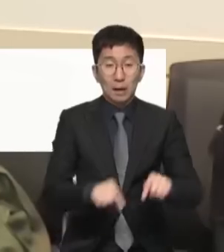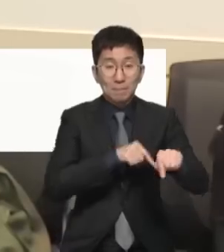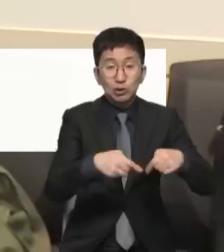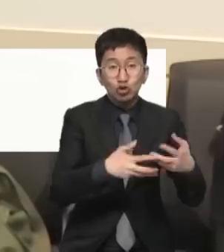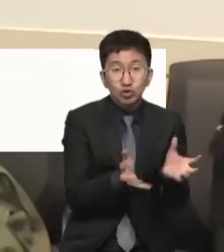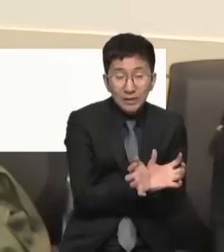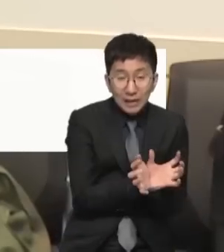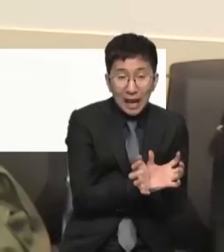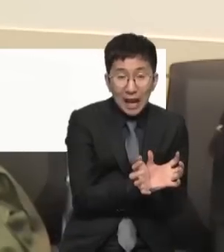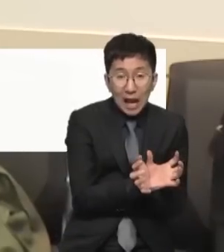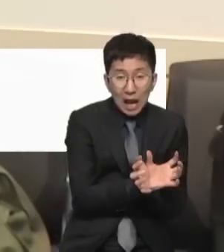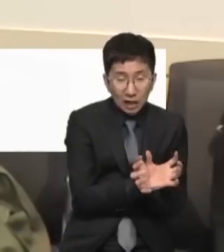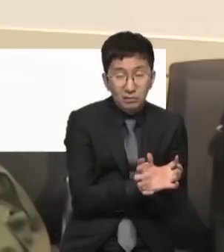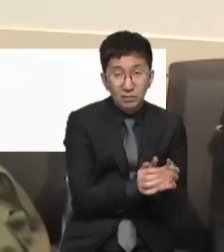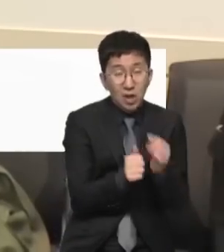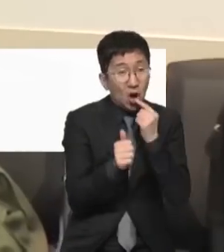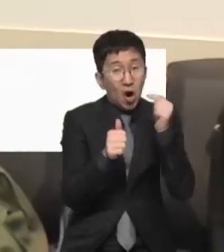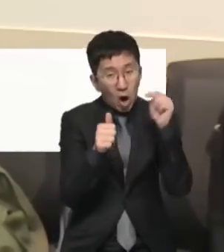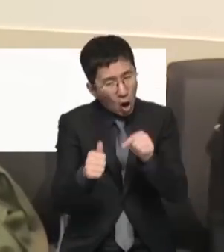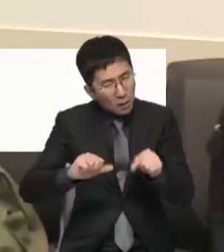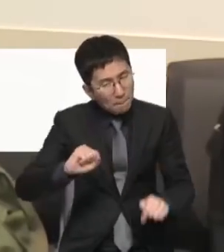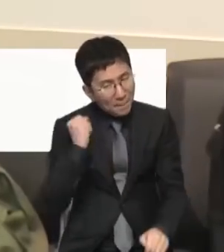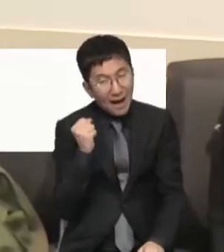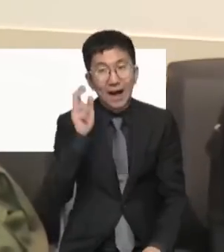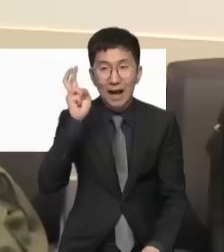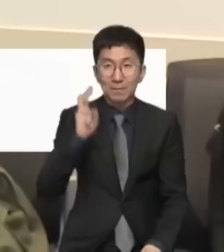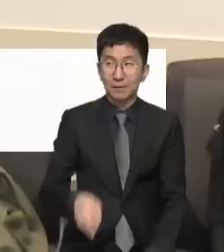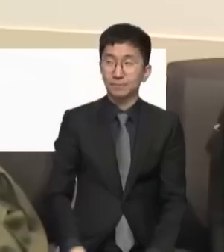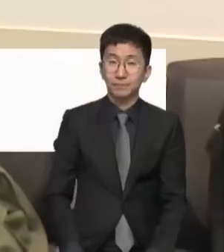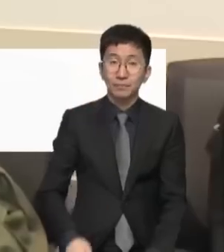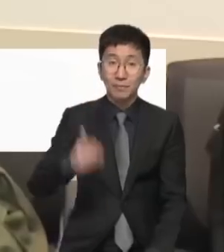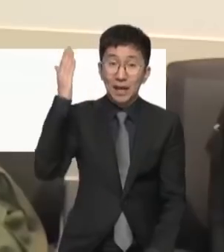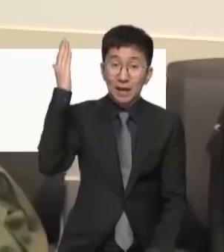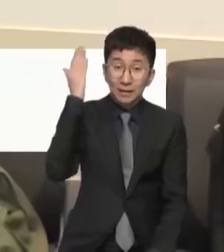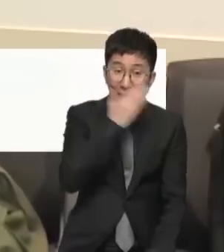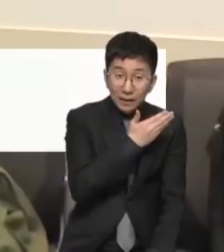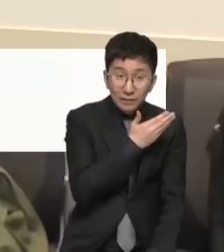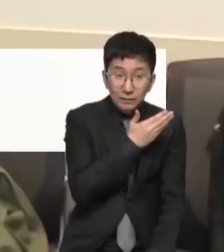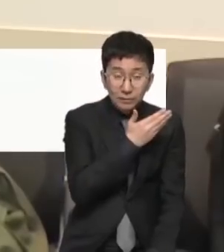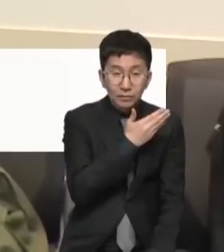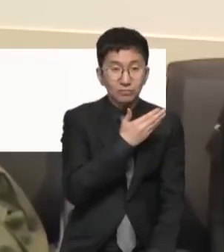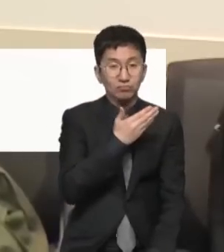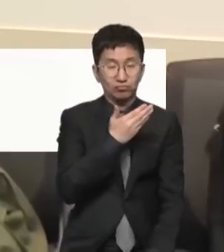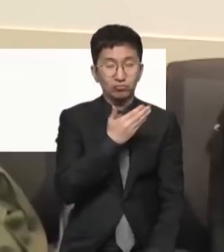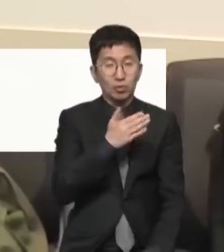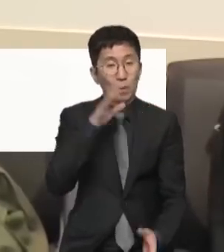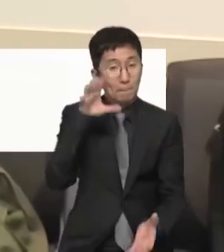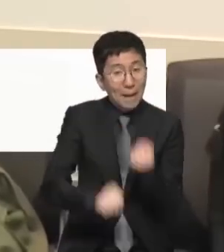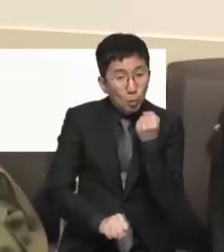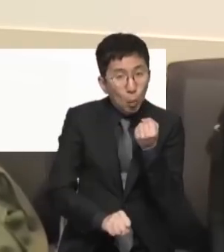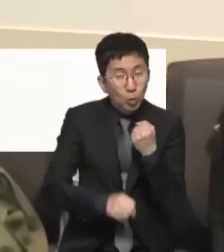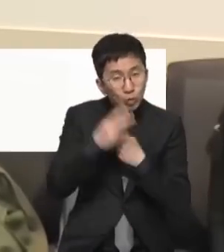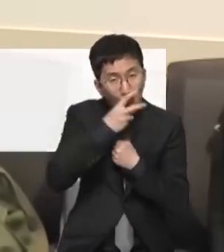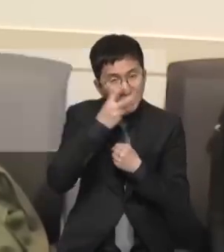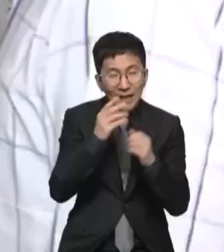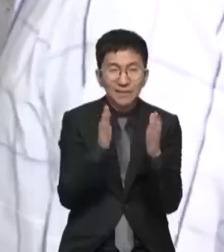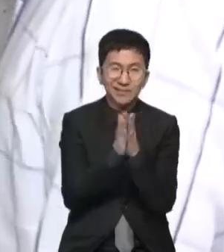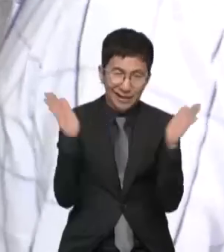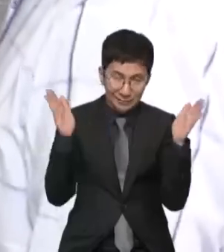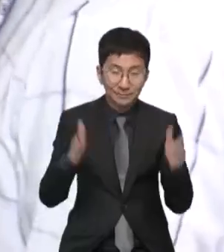당방침에 따라주리라 그렇게 기대하고 있습니다. 투명하고 신속한 진상조사를 하기로